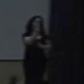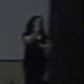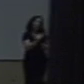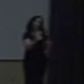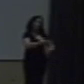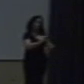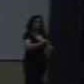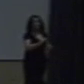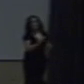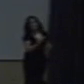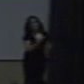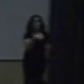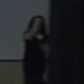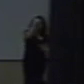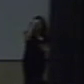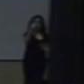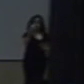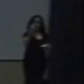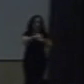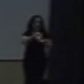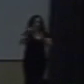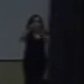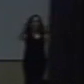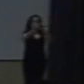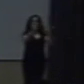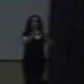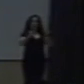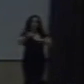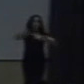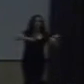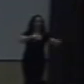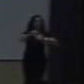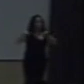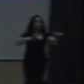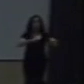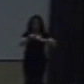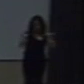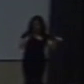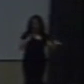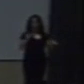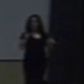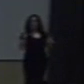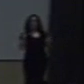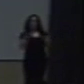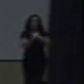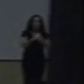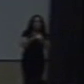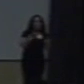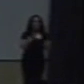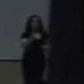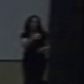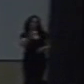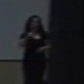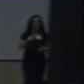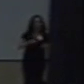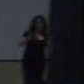empreses no tenen res a veure amb la transmissió de la informació i que el que no té una empresa és superindependent, pues, bueno, pues aquí el